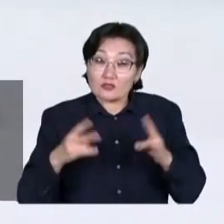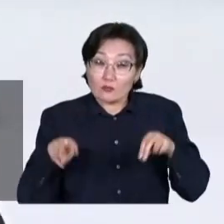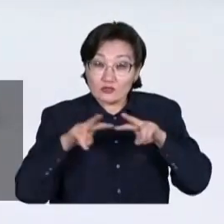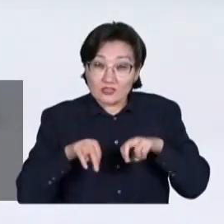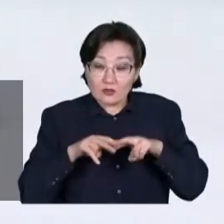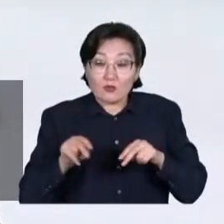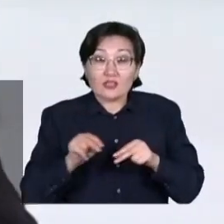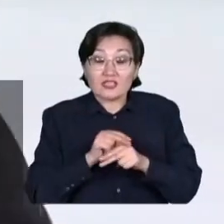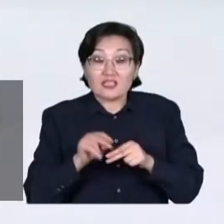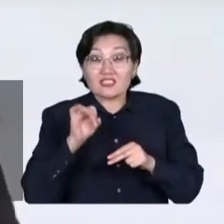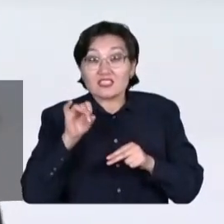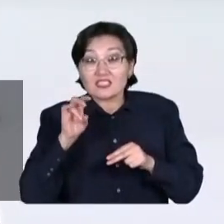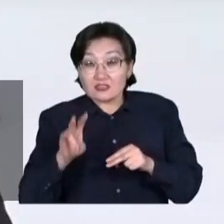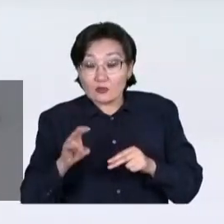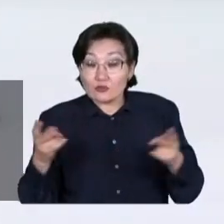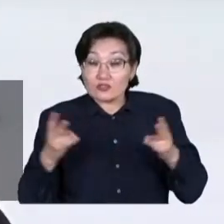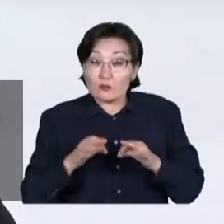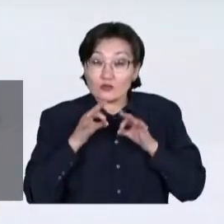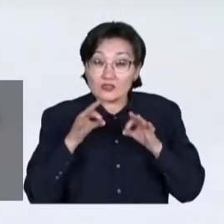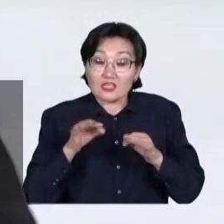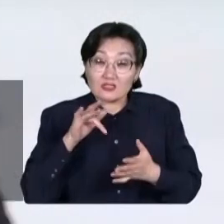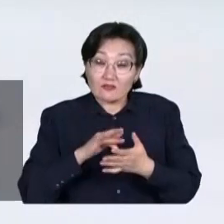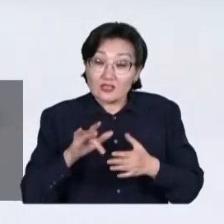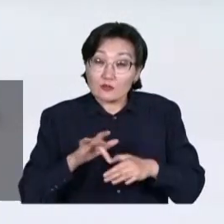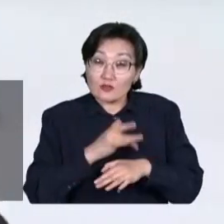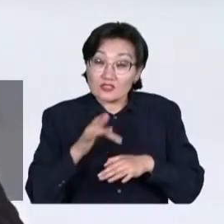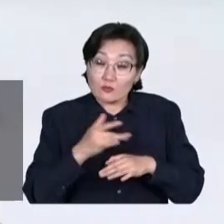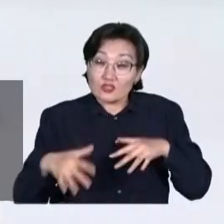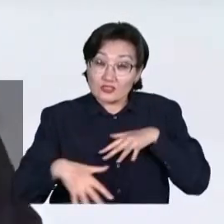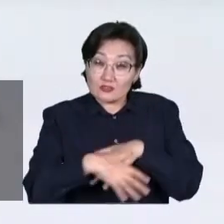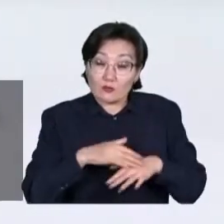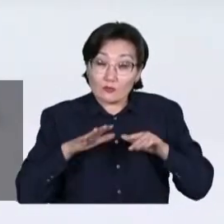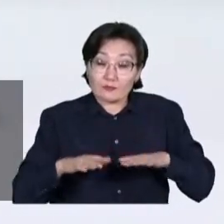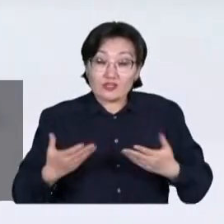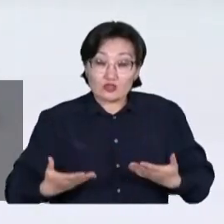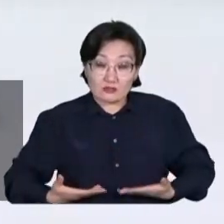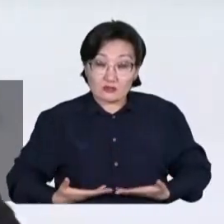проверить корректность ИИН. Для этого следует обратиться в Центр обслуживания населения по месту